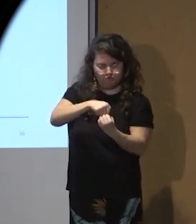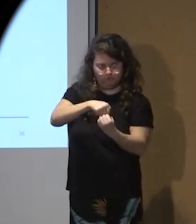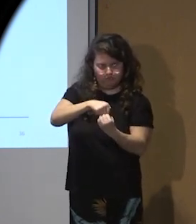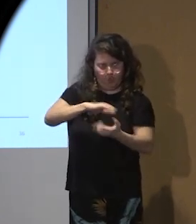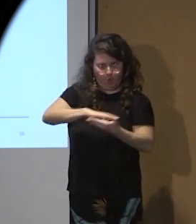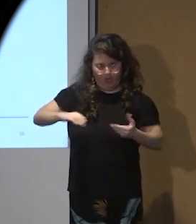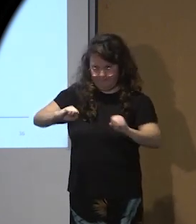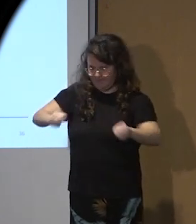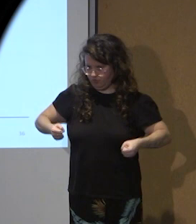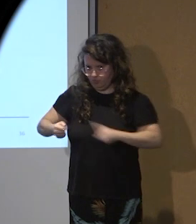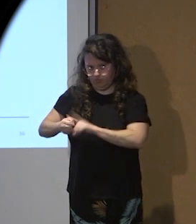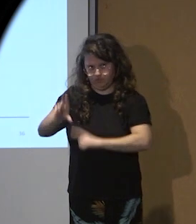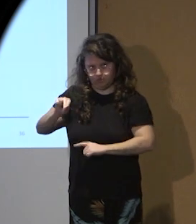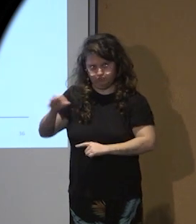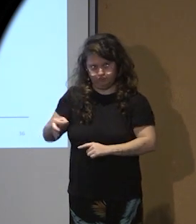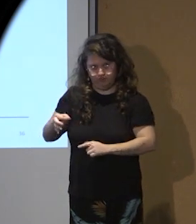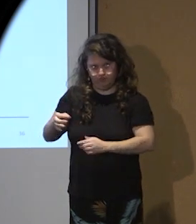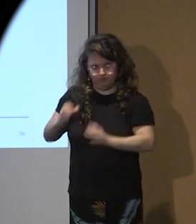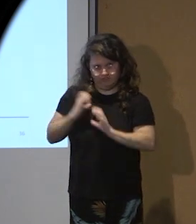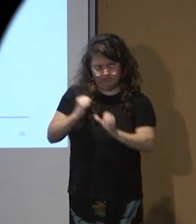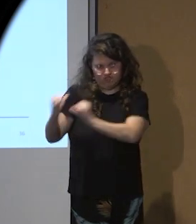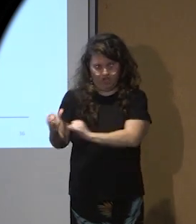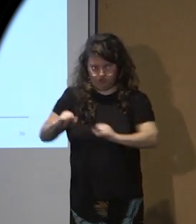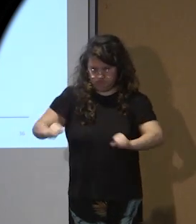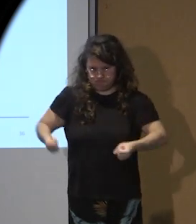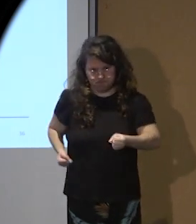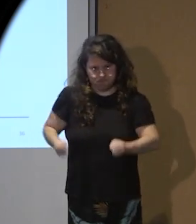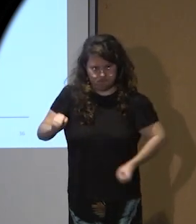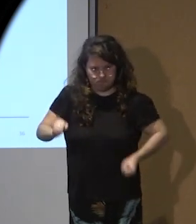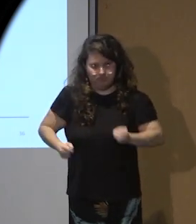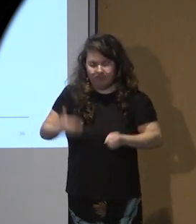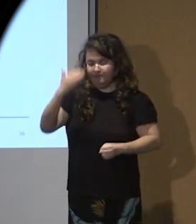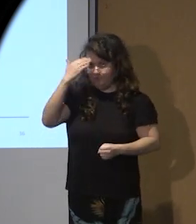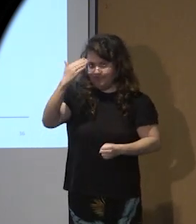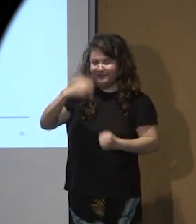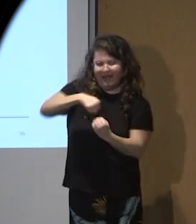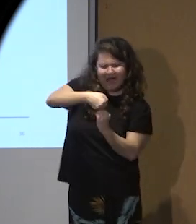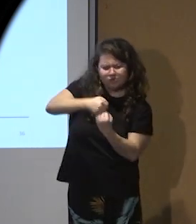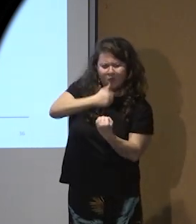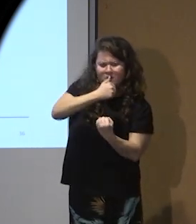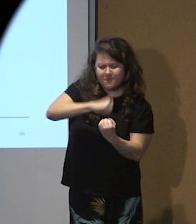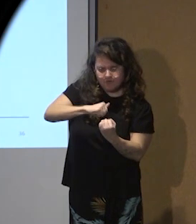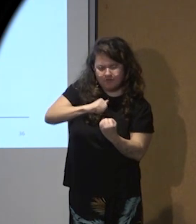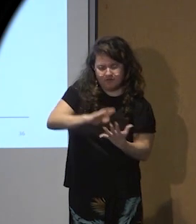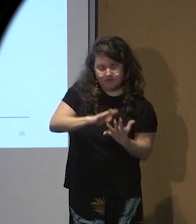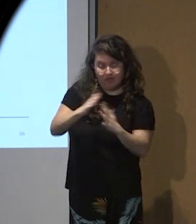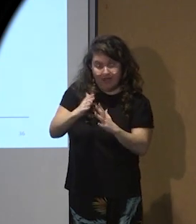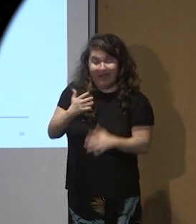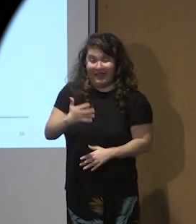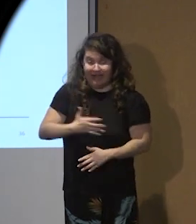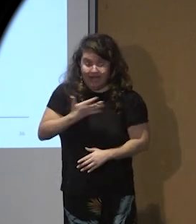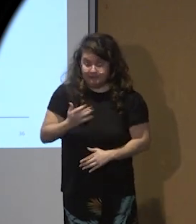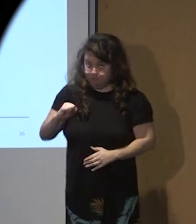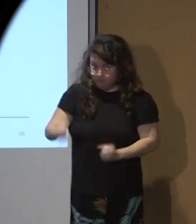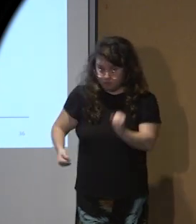quelqu'un qui a une arthrose évoluée de genoux ou autre, la marche nordique a montré ses bénéfices grâce à l'utilisation des